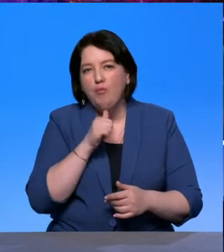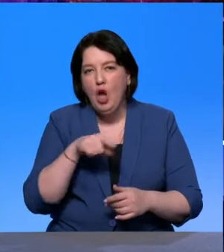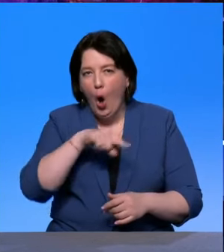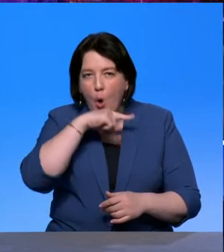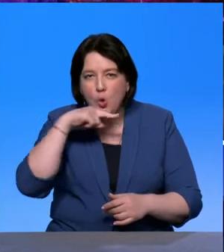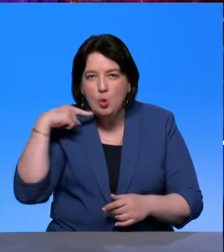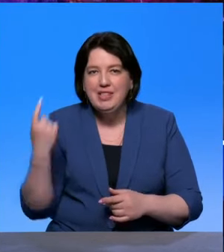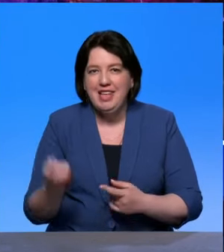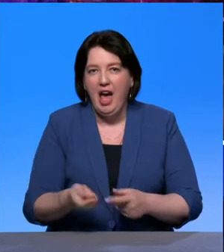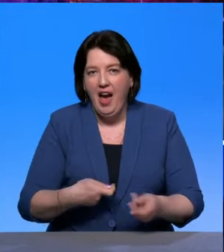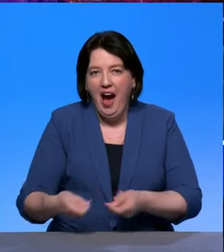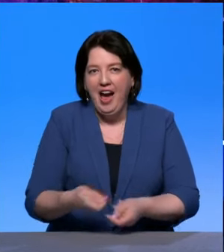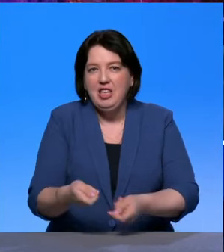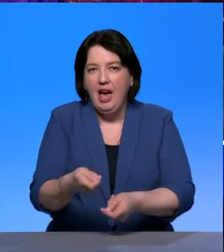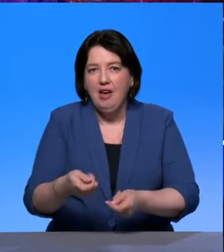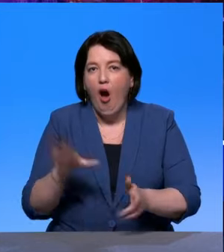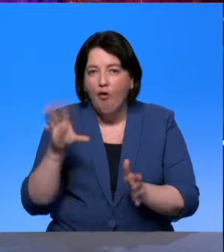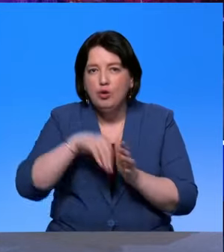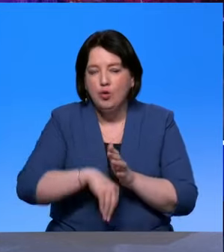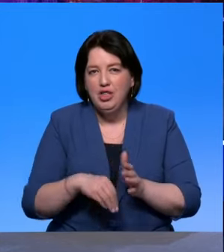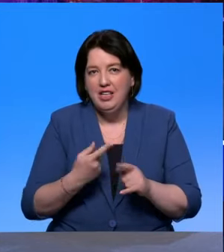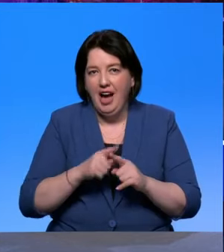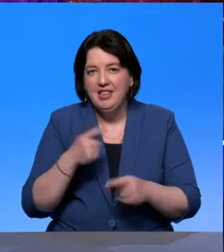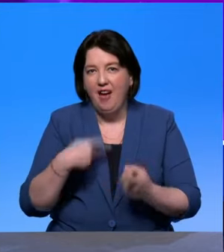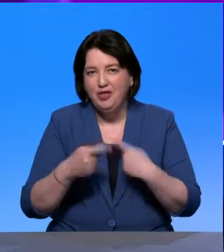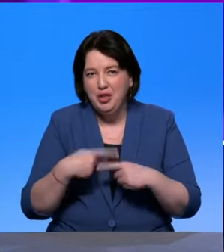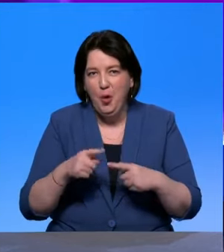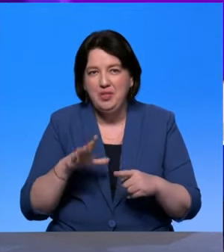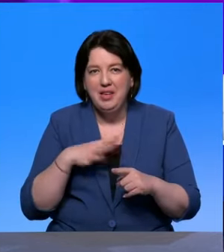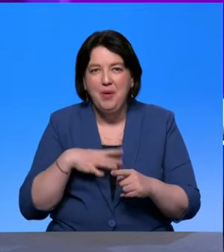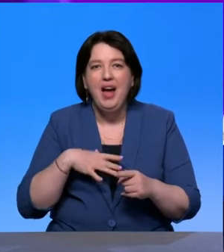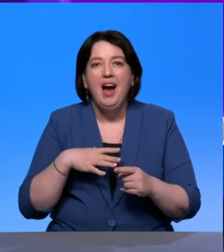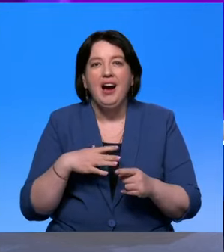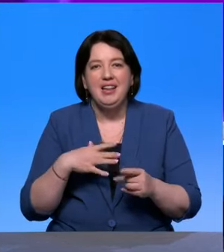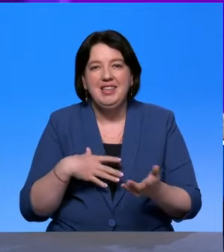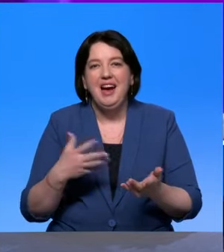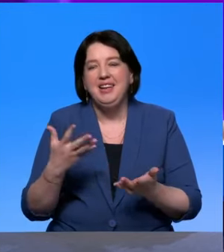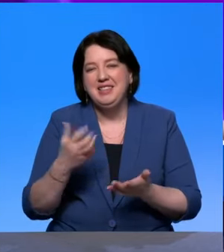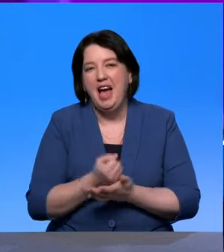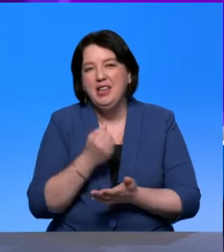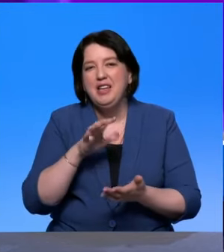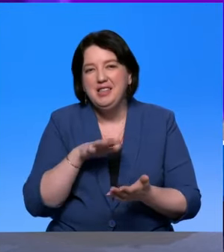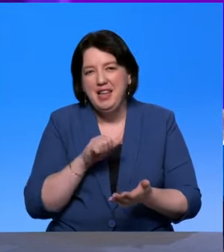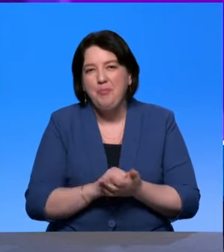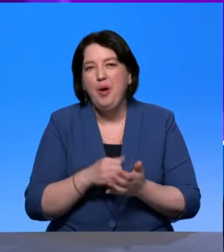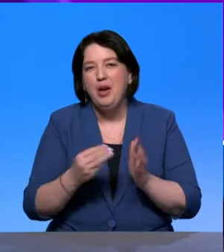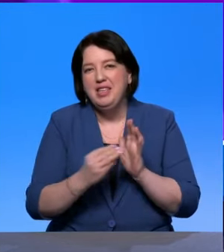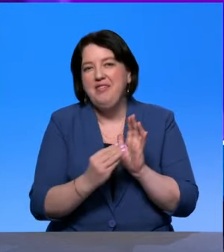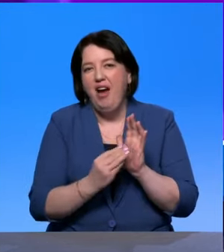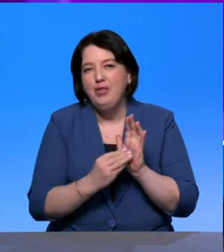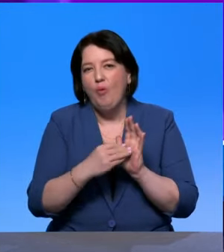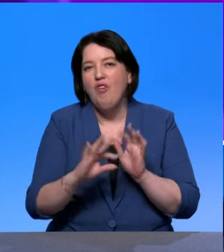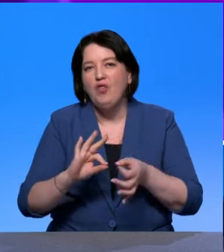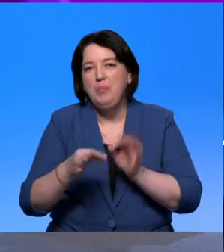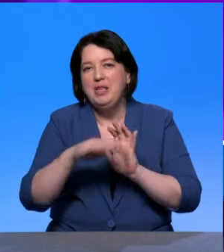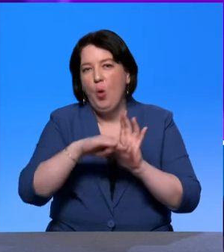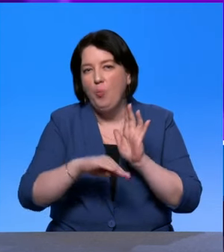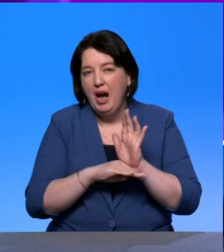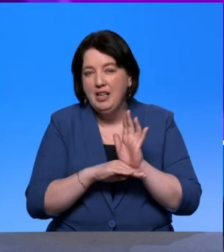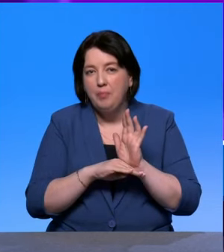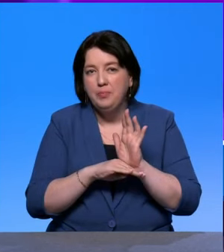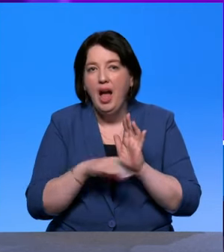да, обязательно в олимпийскую надо. Программу. Ну, когда мы вернемся триумфально на белых конях, в олимпийскую программу. Задам вам вопрос, но прежде